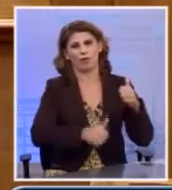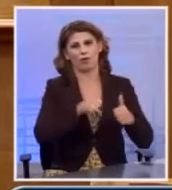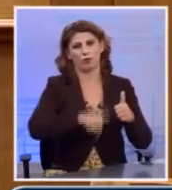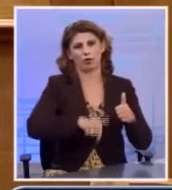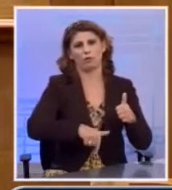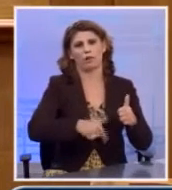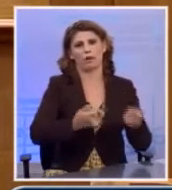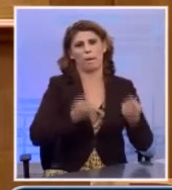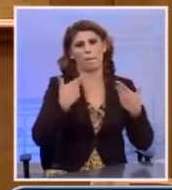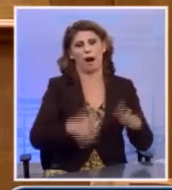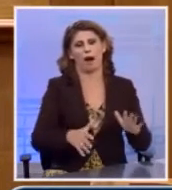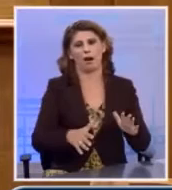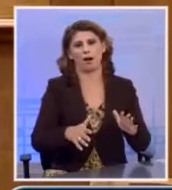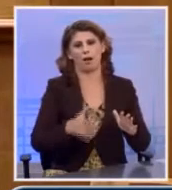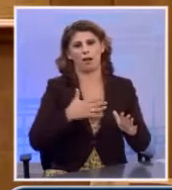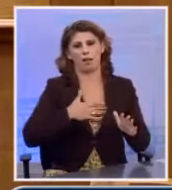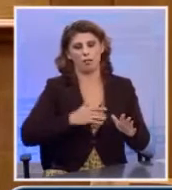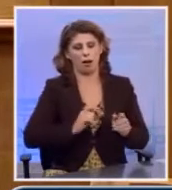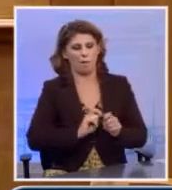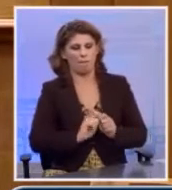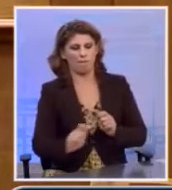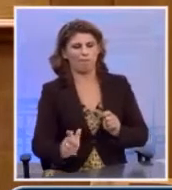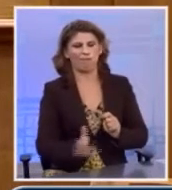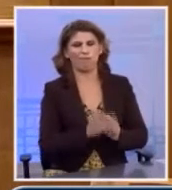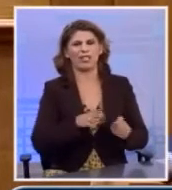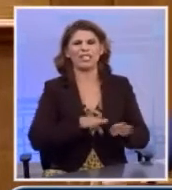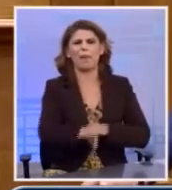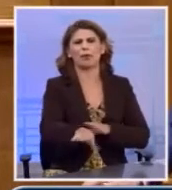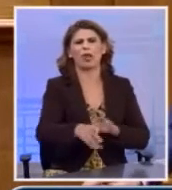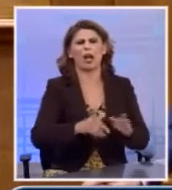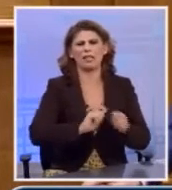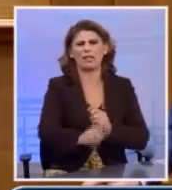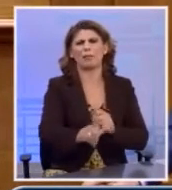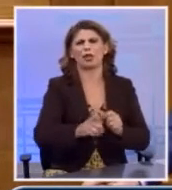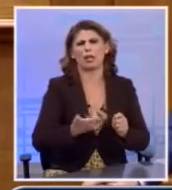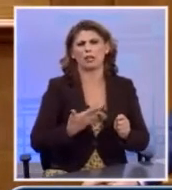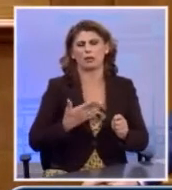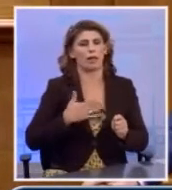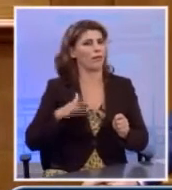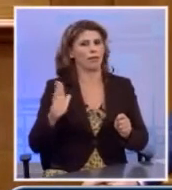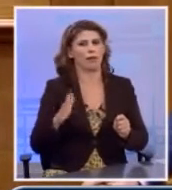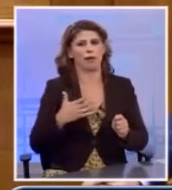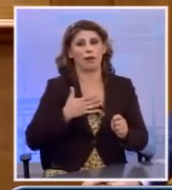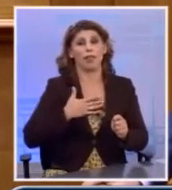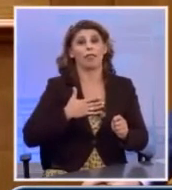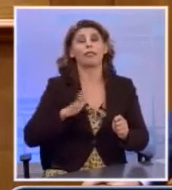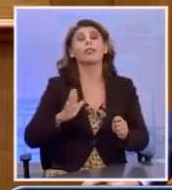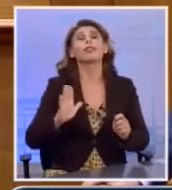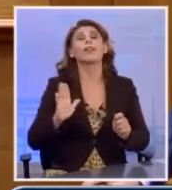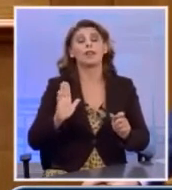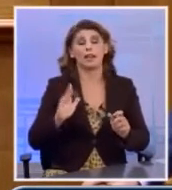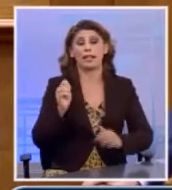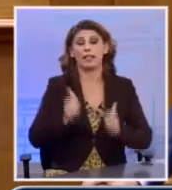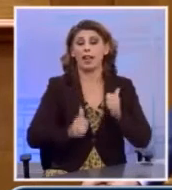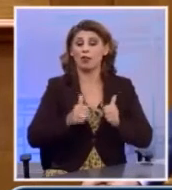διαγωνισμού, υπονομεύοντας τη συγκρότηση του Εθνικού Συμβουλίου Ραδιοτηλεόρασης. Για τον ίδιο